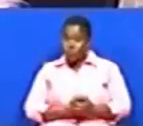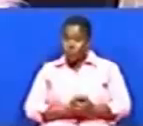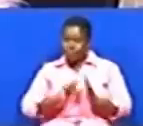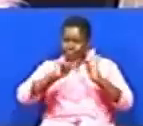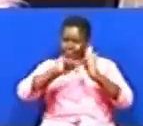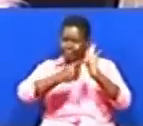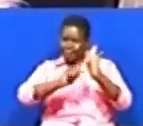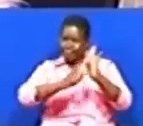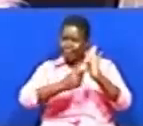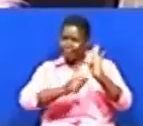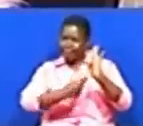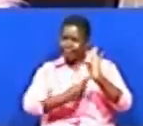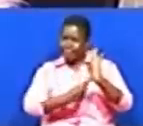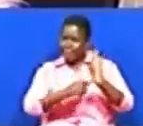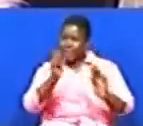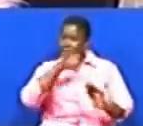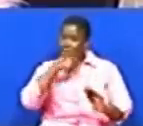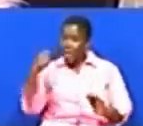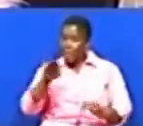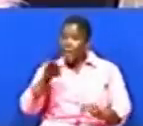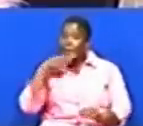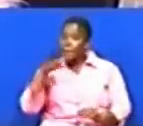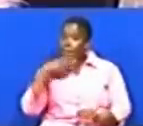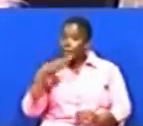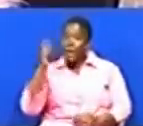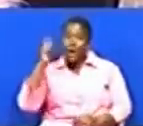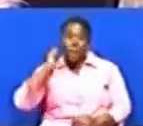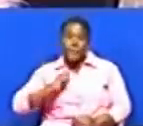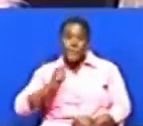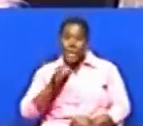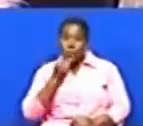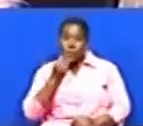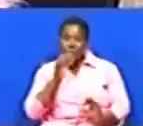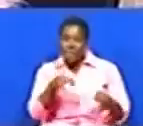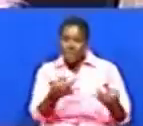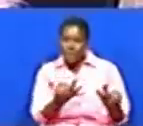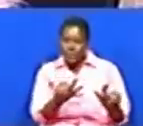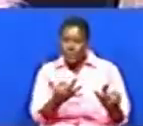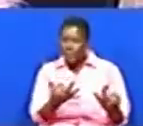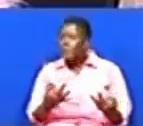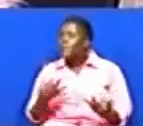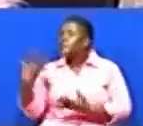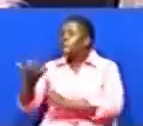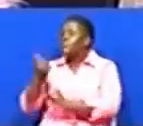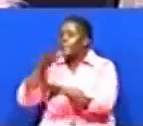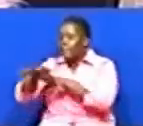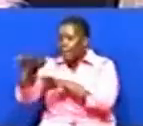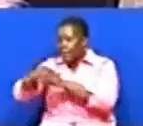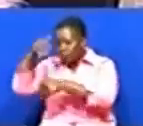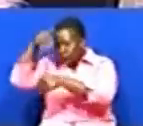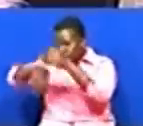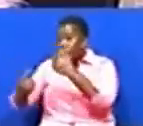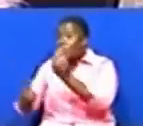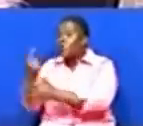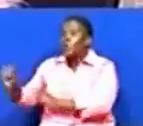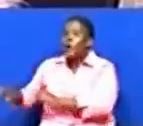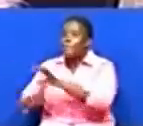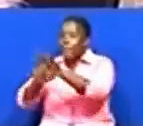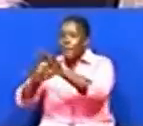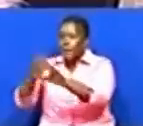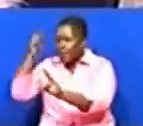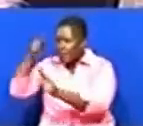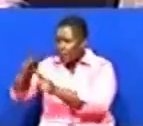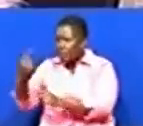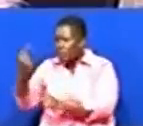kwa jamii ya Wamasai linaendana na umri, jinsia na koo? Ungana na mwanaridhio wetu Joakim Kapembe kutoka Manyara